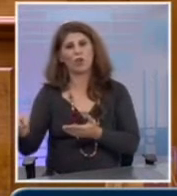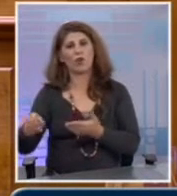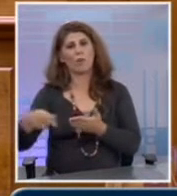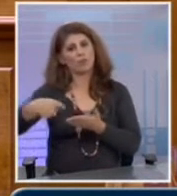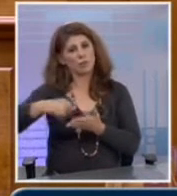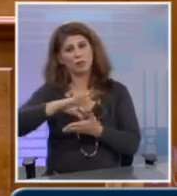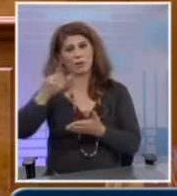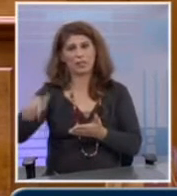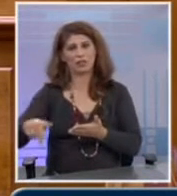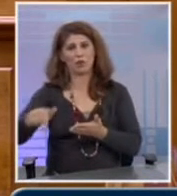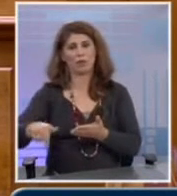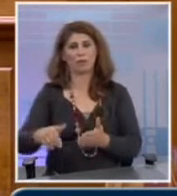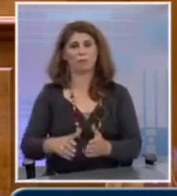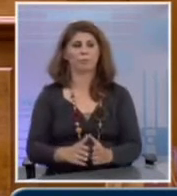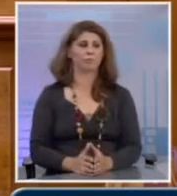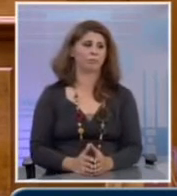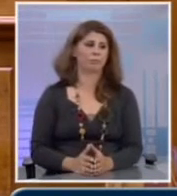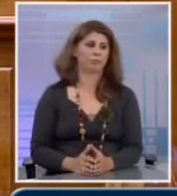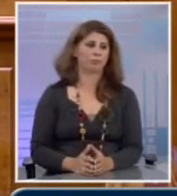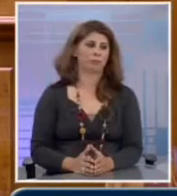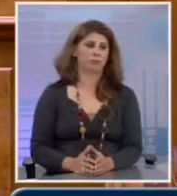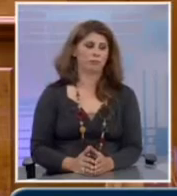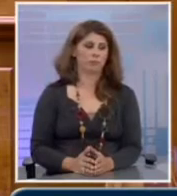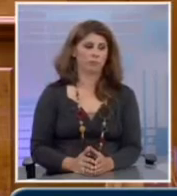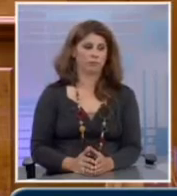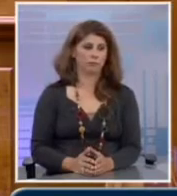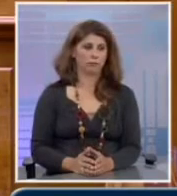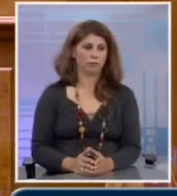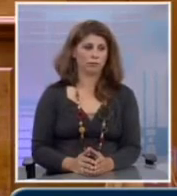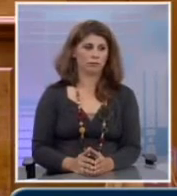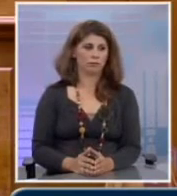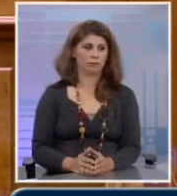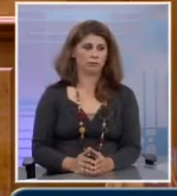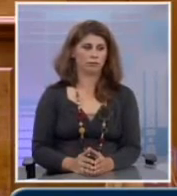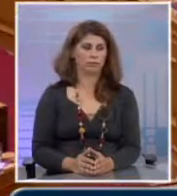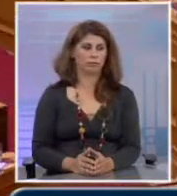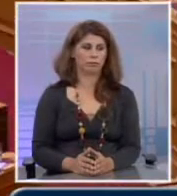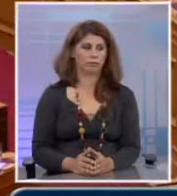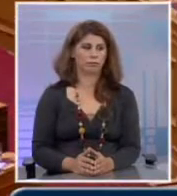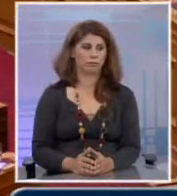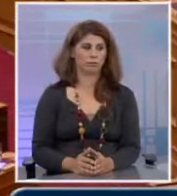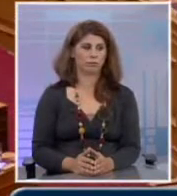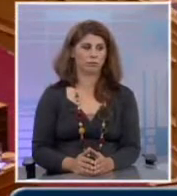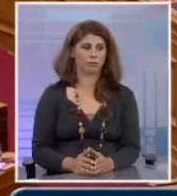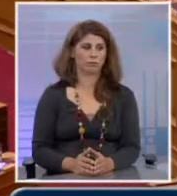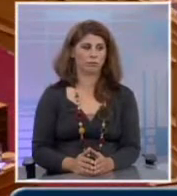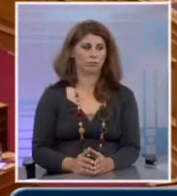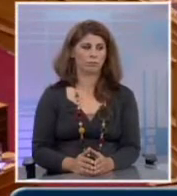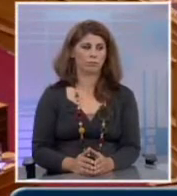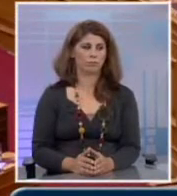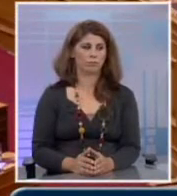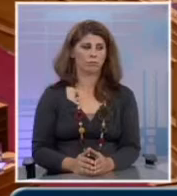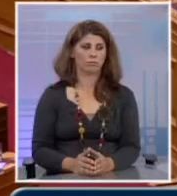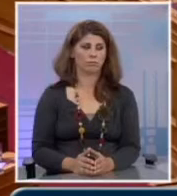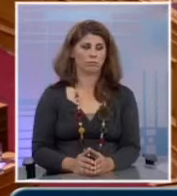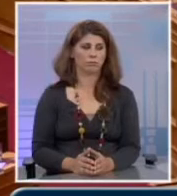τώρα. Παρακαλώ σε μισό λεπτό να έχετε κλείσει, κύριε Υπουργέ. Δώστε μου, κύριε. Σας έχω δώσει. Εντάξει.